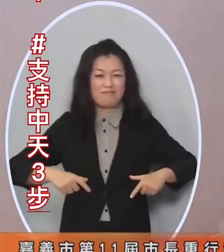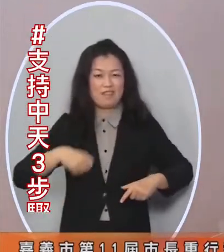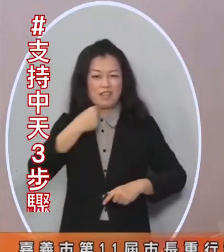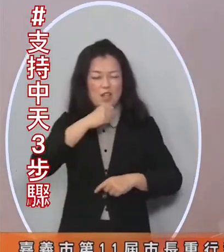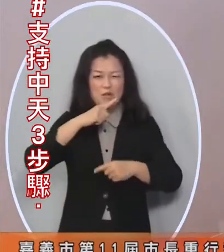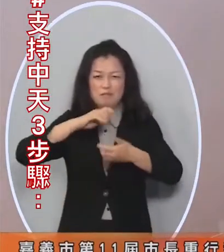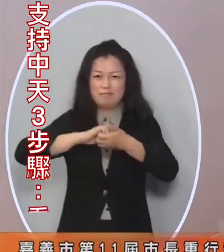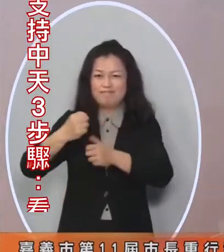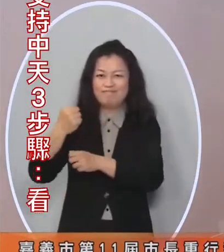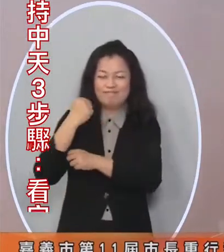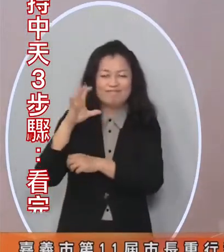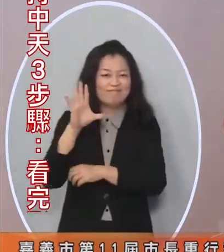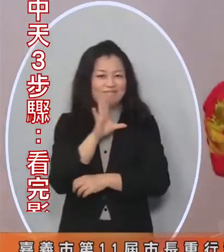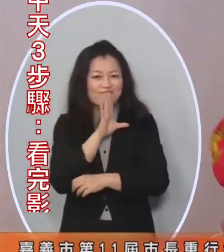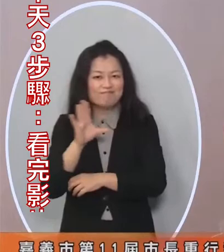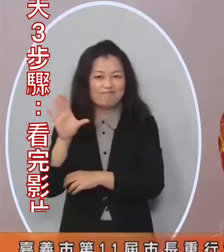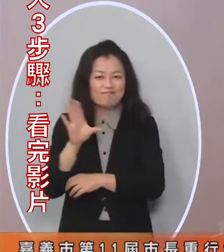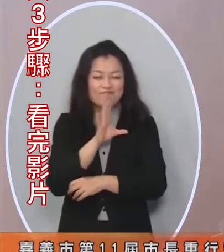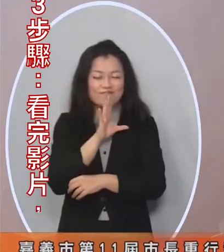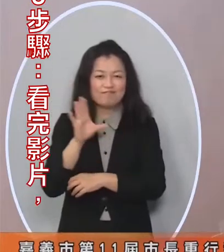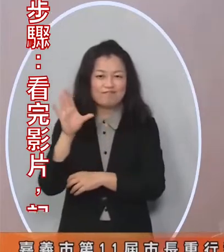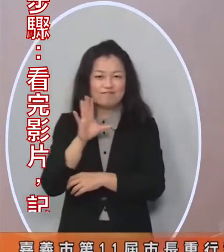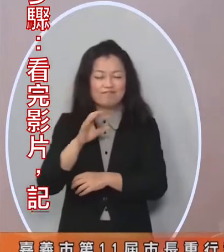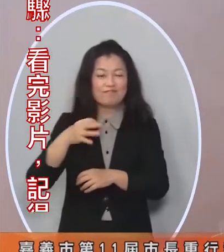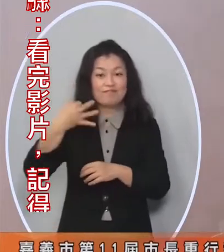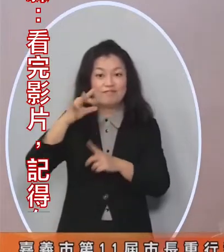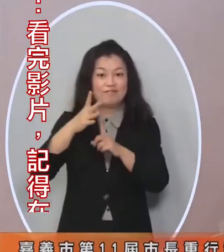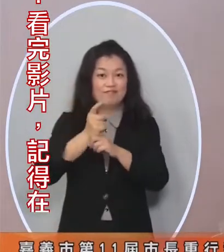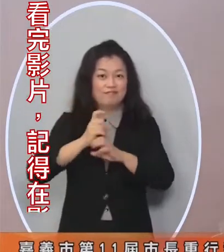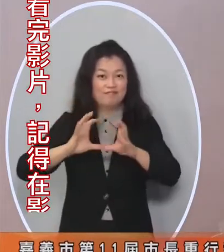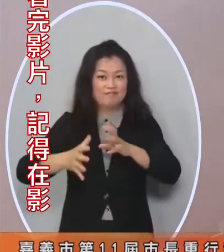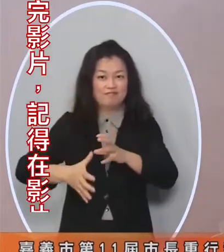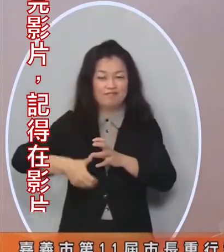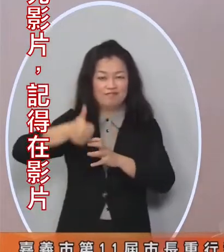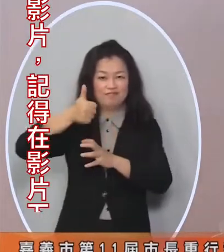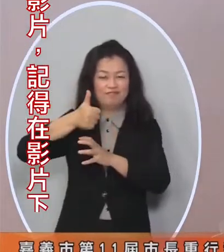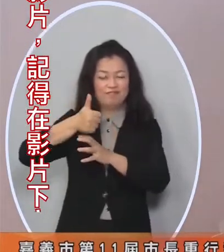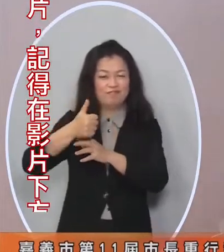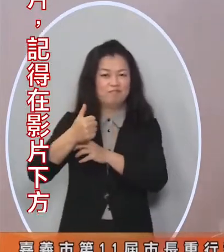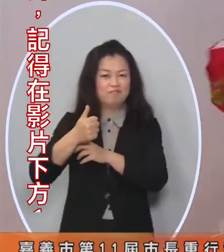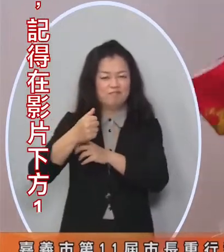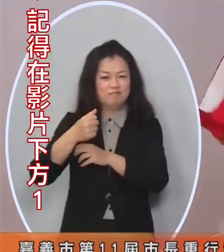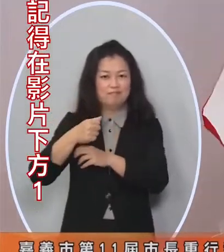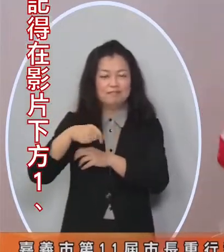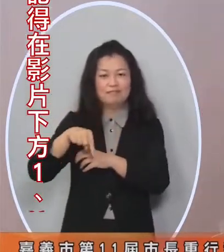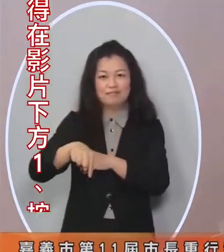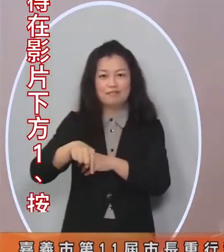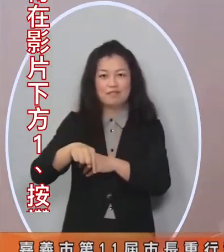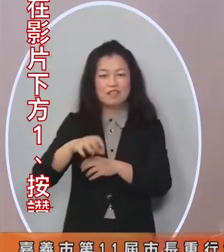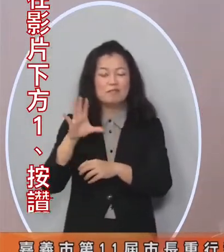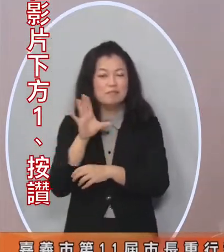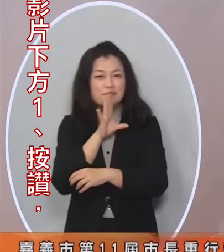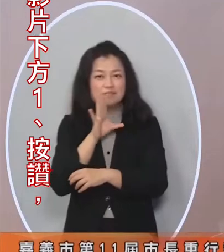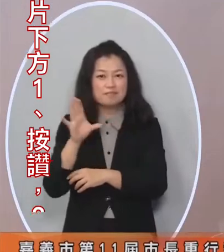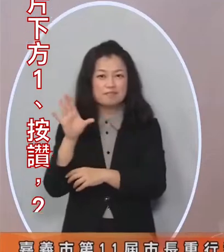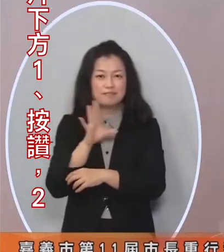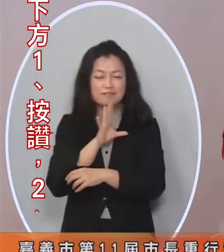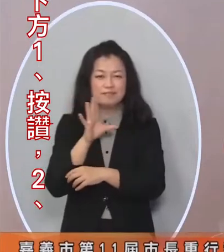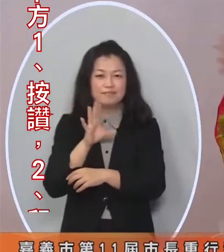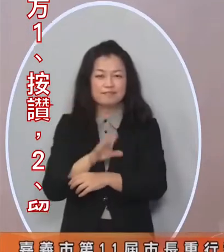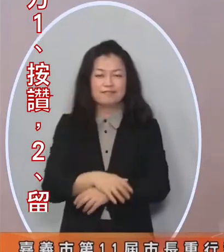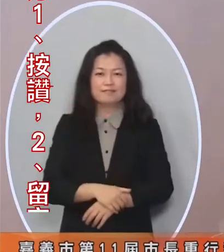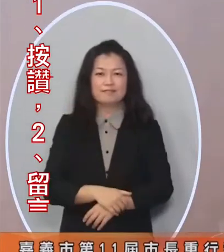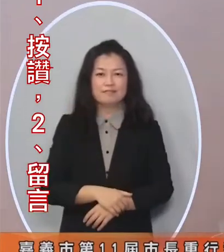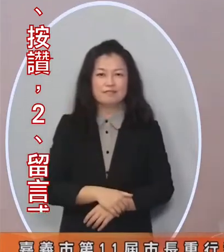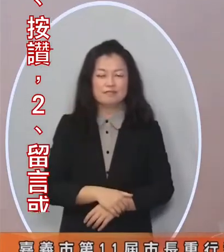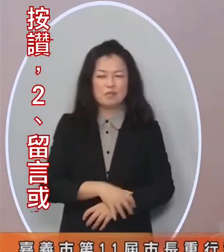一定强，台湾一定强，你敢财神总统孤军奋守东战场。四方都是豺狼，